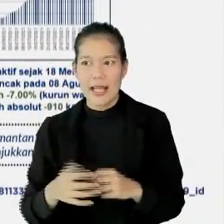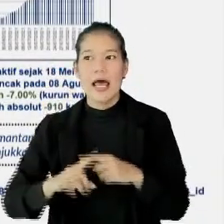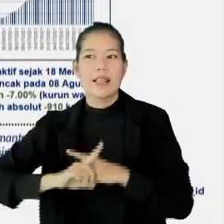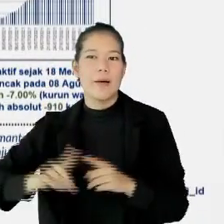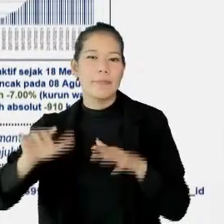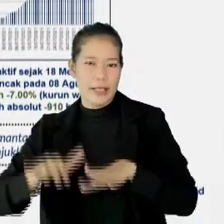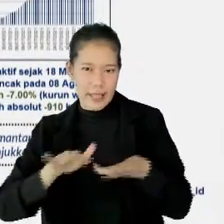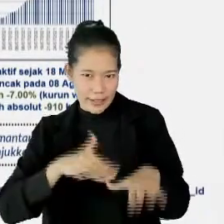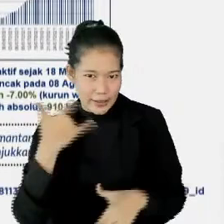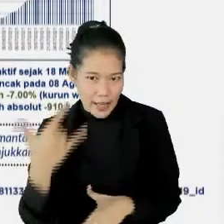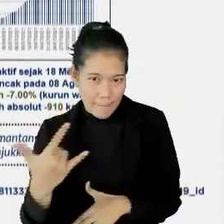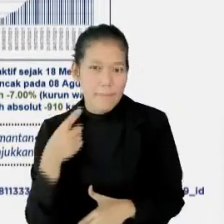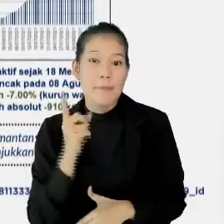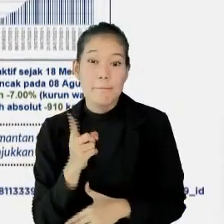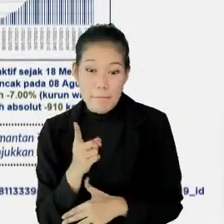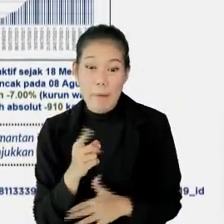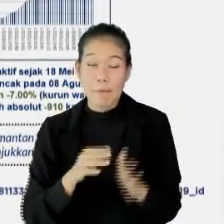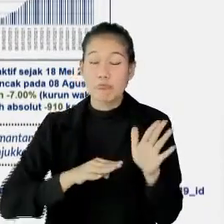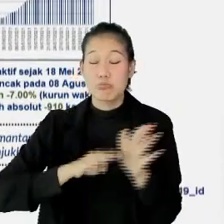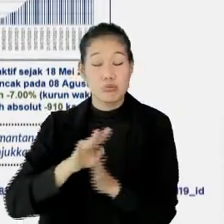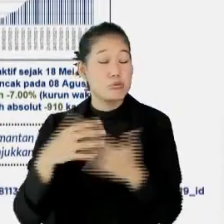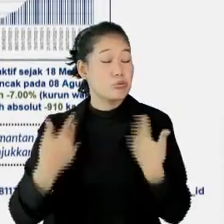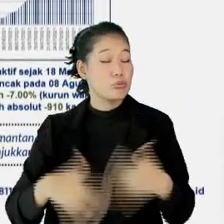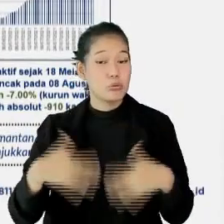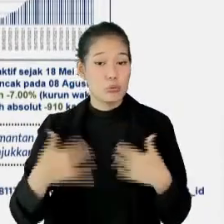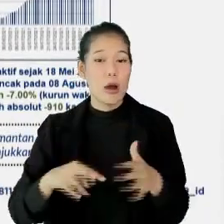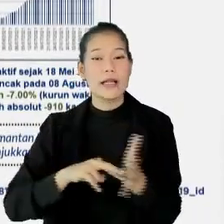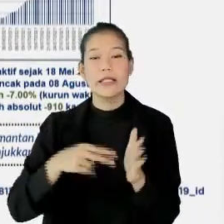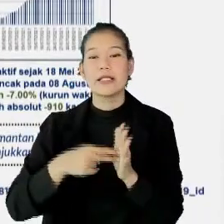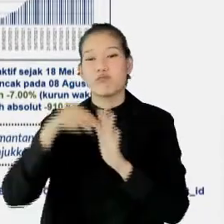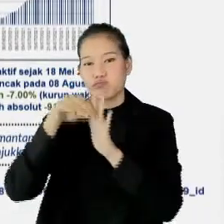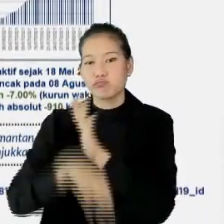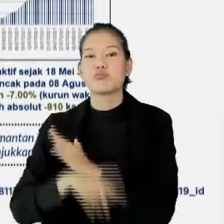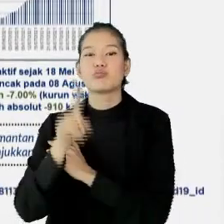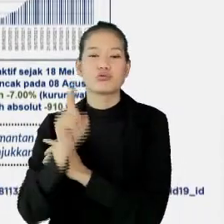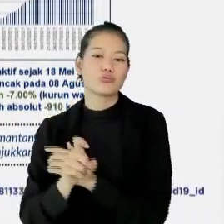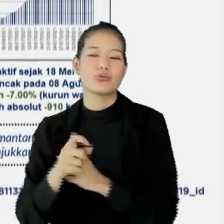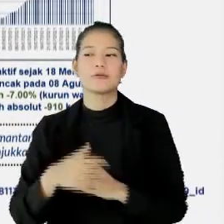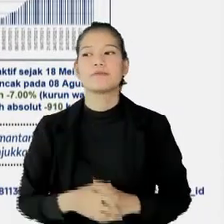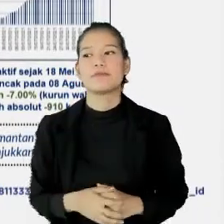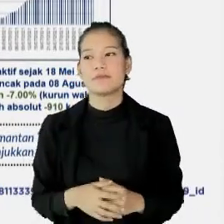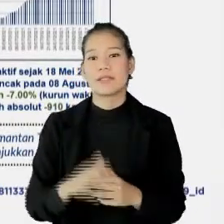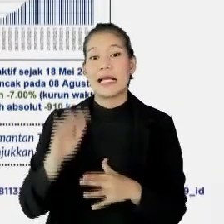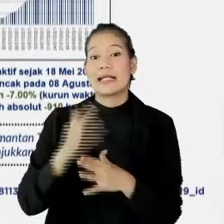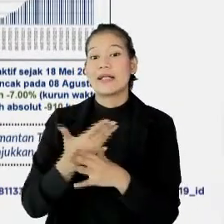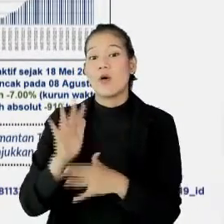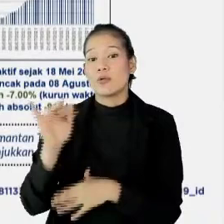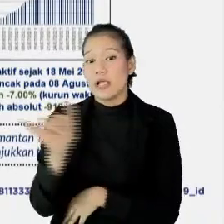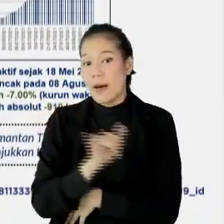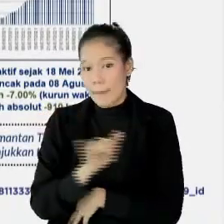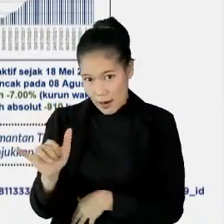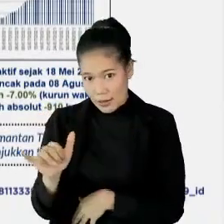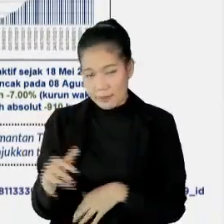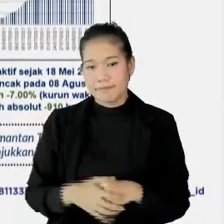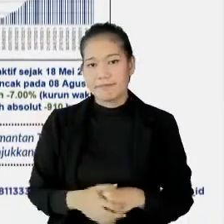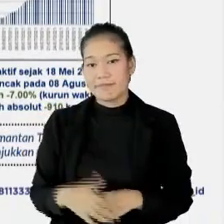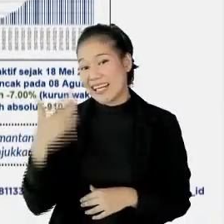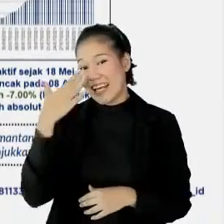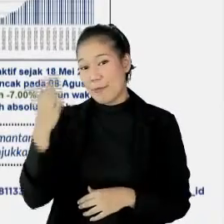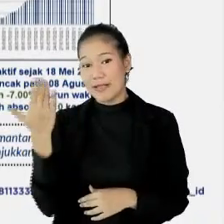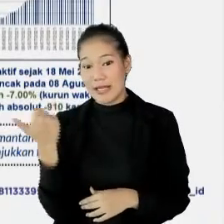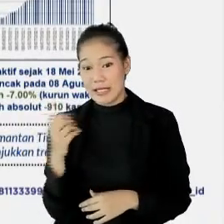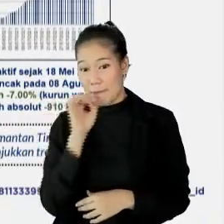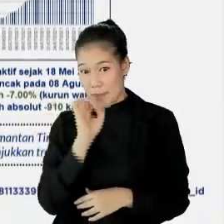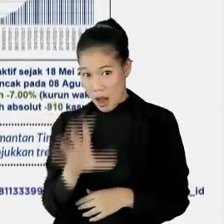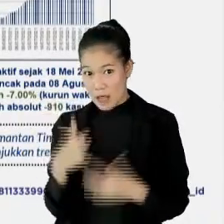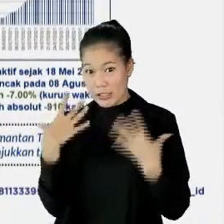tetap hati-hati, karena peningkatannya juga tinggi nih, maka perlu penurunan yang juga signifikan. Riau juga sama, ini kenapa tadi dikatakan